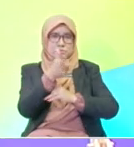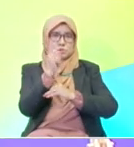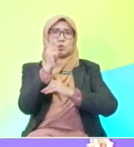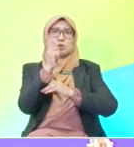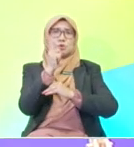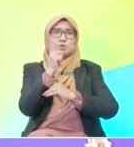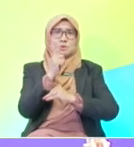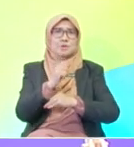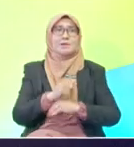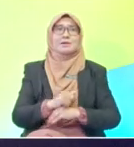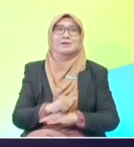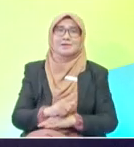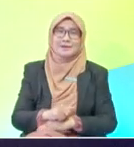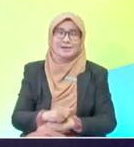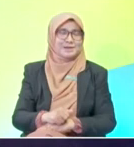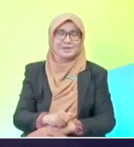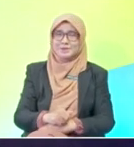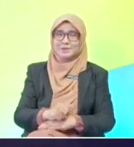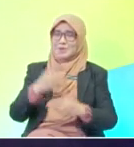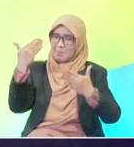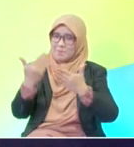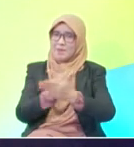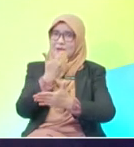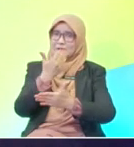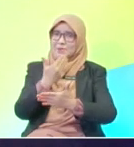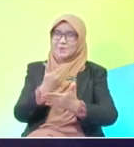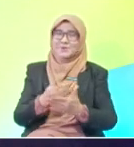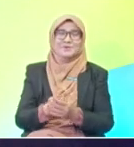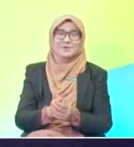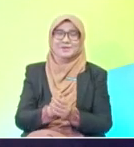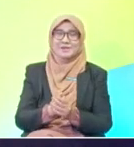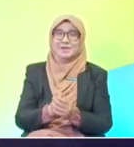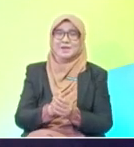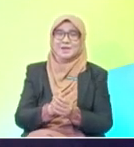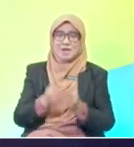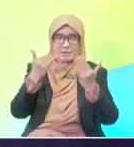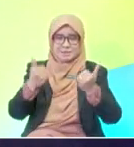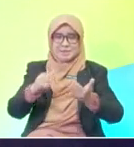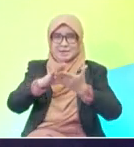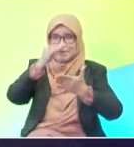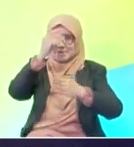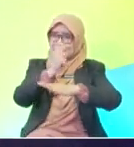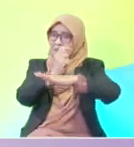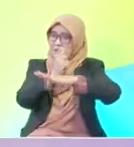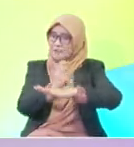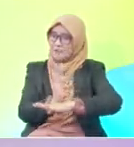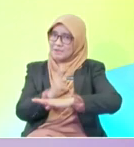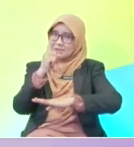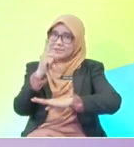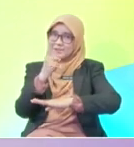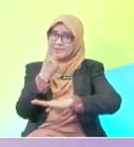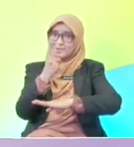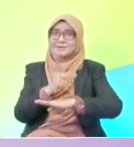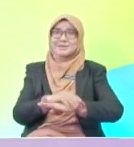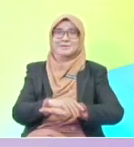cikgu. Tak ada nak tanya ni dah jawab cikgu. Macam mana ni? Wah, pium, pium, hebat pium. Ni. Kita hanya belajar tradisional cikgu. Nampak Abang Fizi hari ini dah